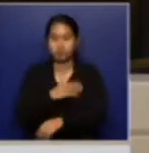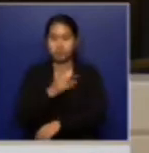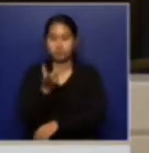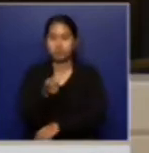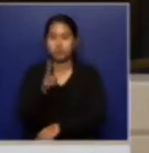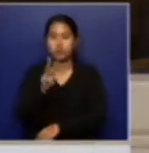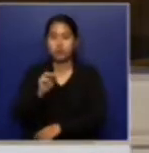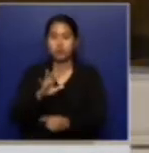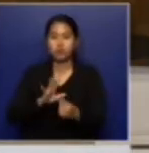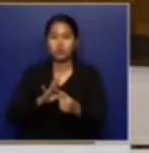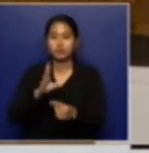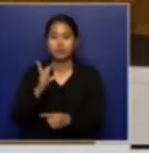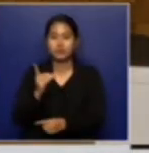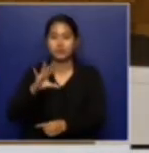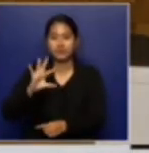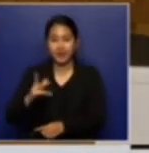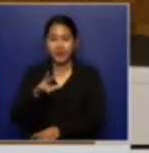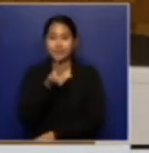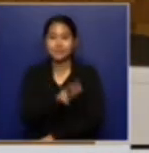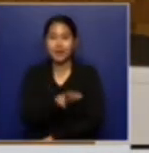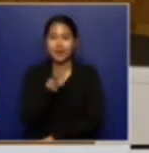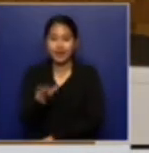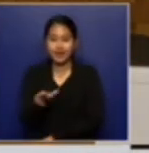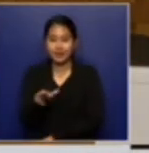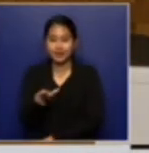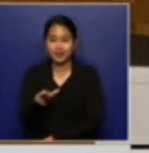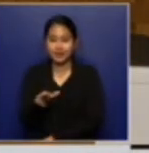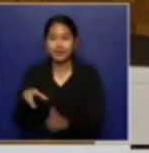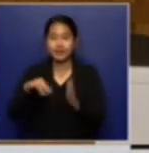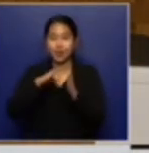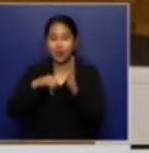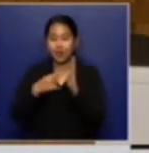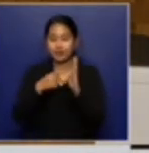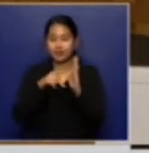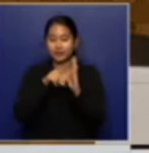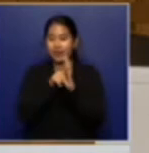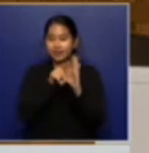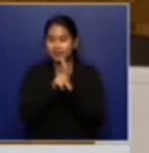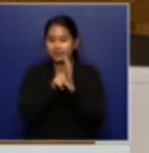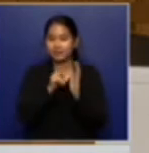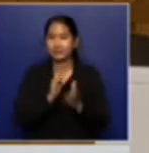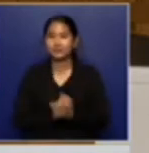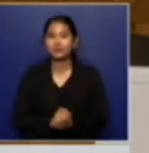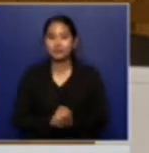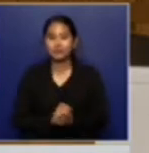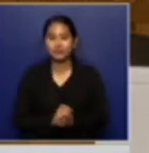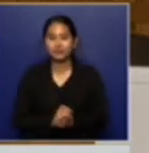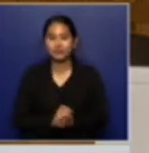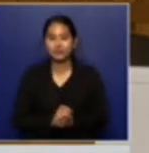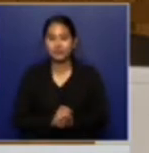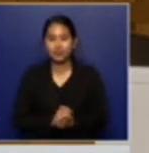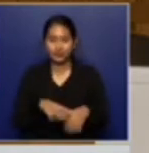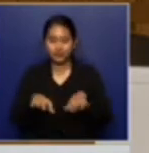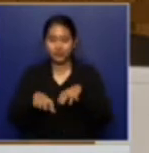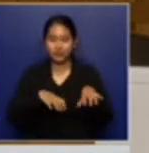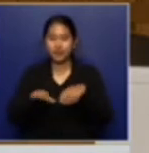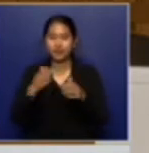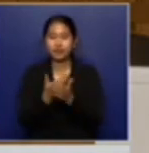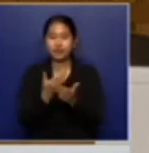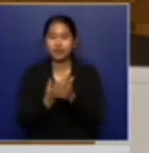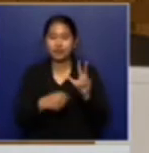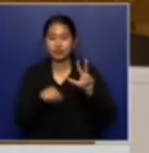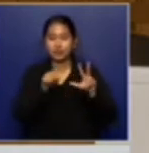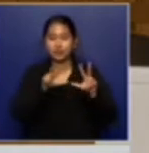ชัยศิวามงคลพรรคเพื่อไทยเขต3จังหวัดกาฬสินธุ์ท่านประธานครับการจัดงบประมาณ 3.3 ล้านล้านบา